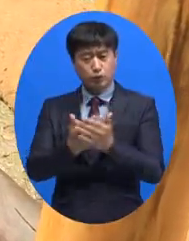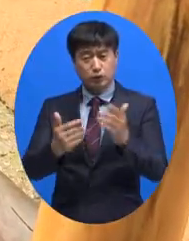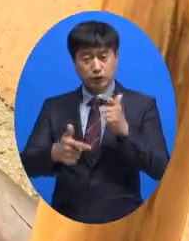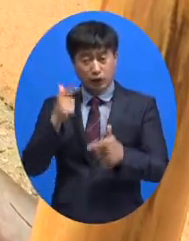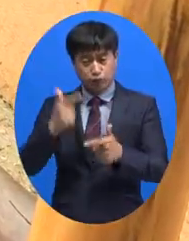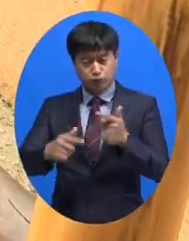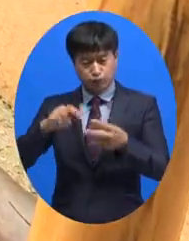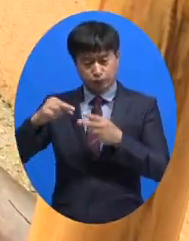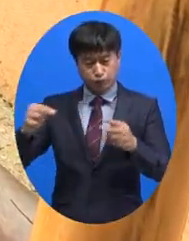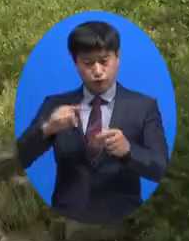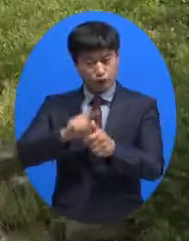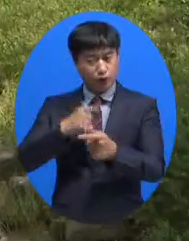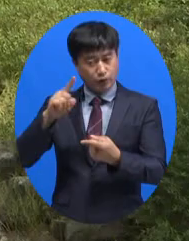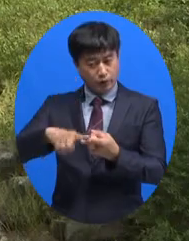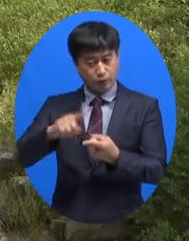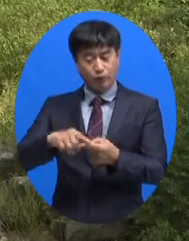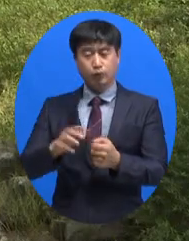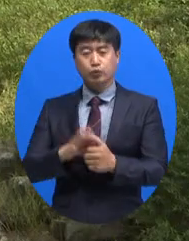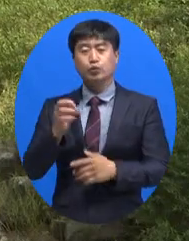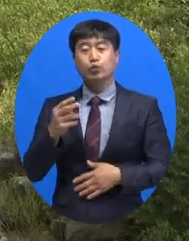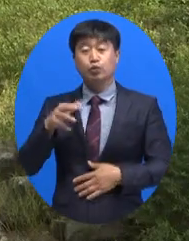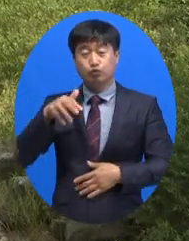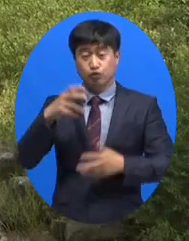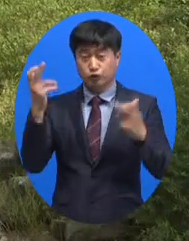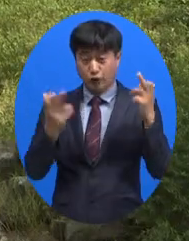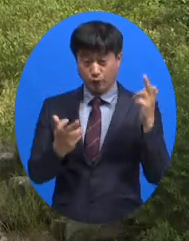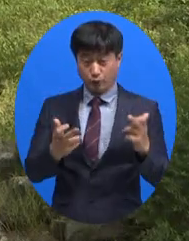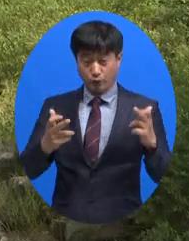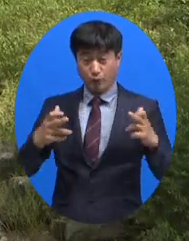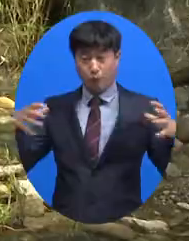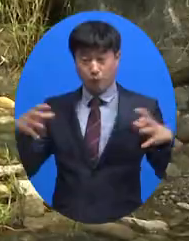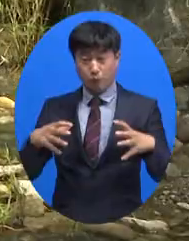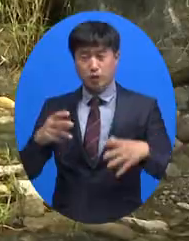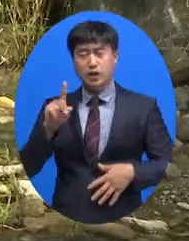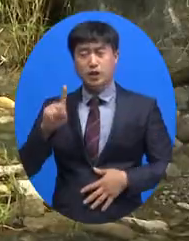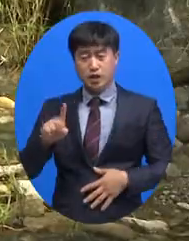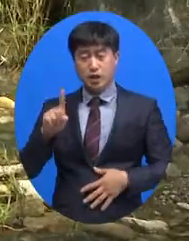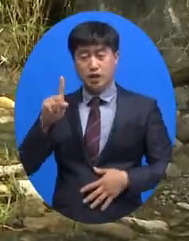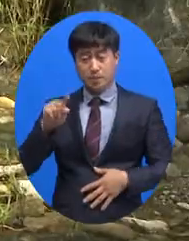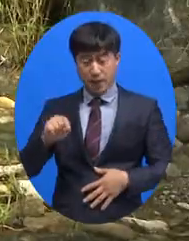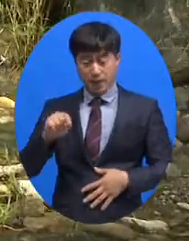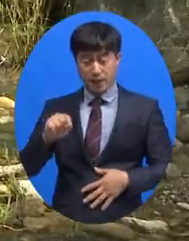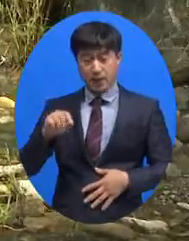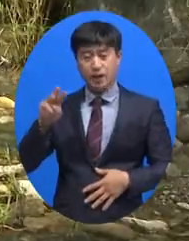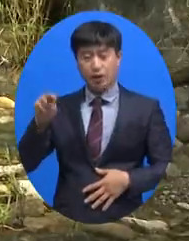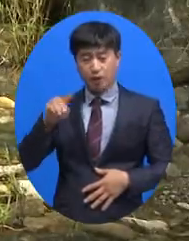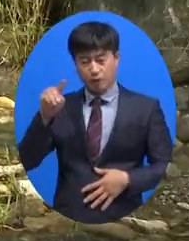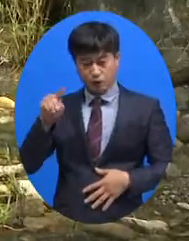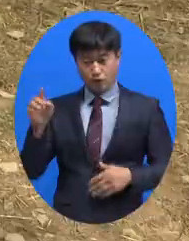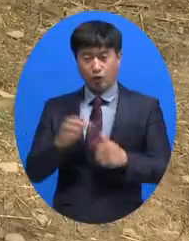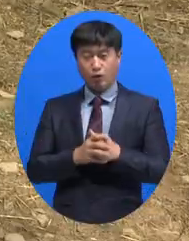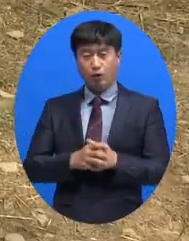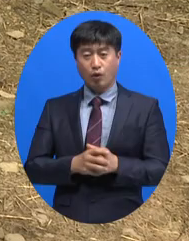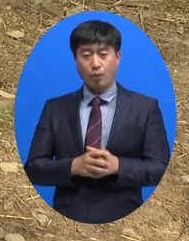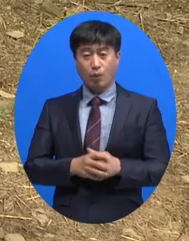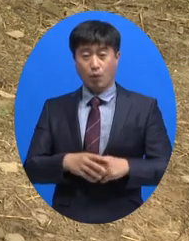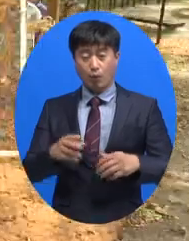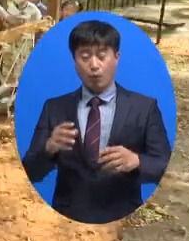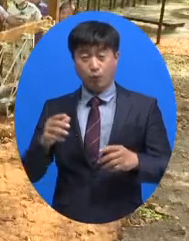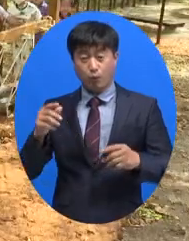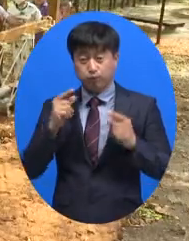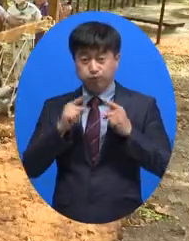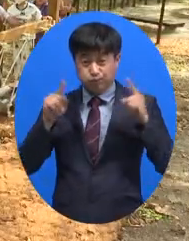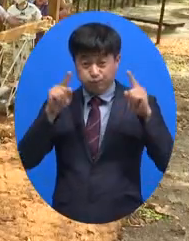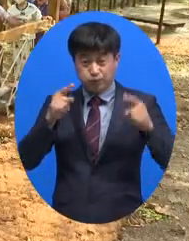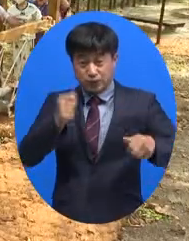이용해 만들어졌습니다. 용추 계곡을 끼고 1만 제곱미터에 조성됐습니다. 도깨비 밴드와 인디언